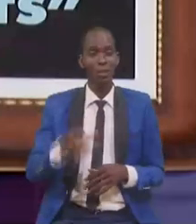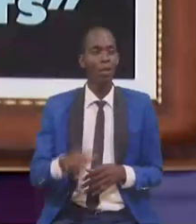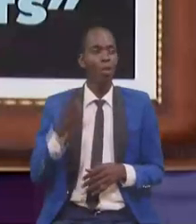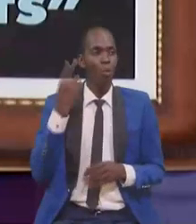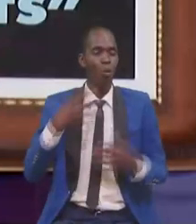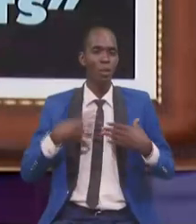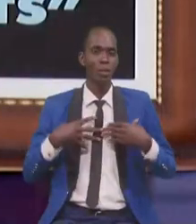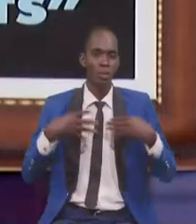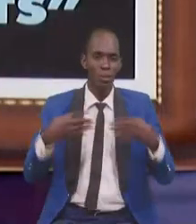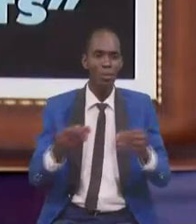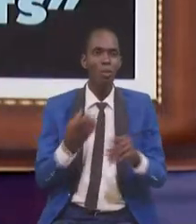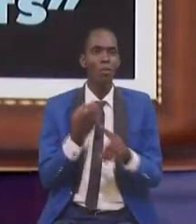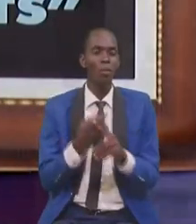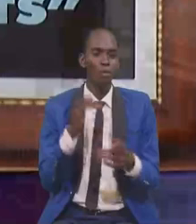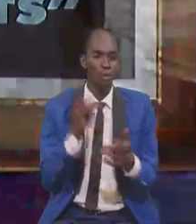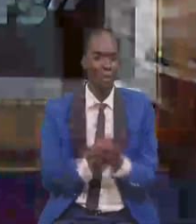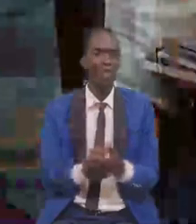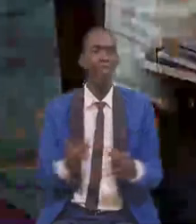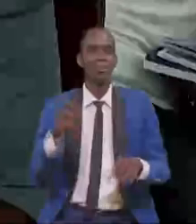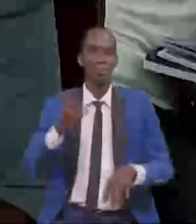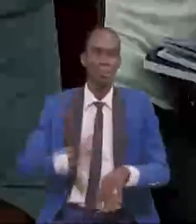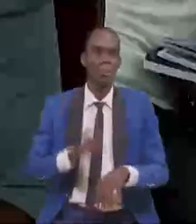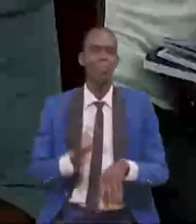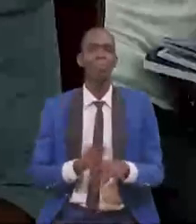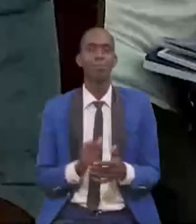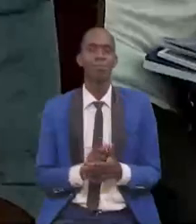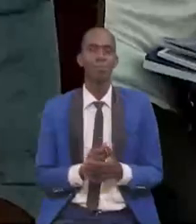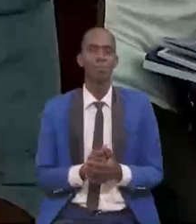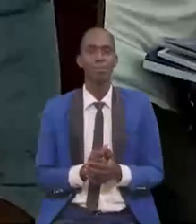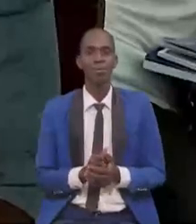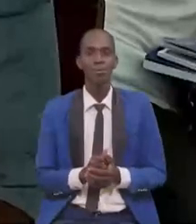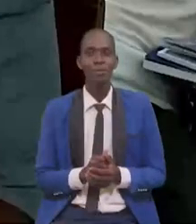L'enfant fut guéri à l'heure même.